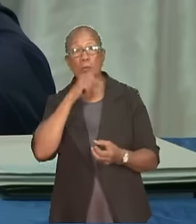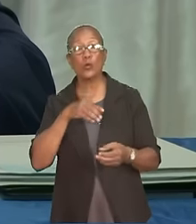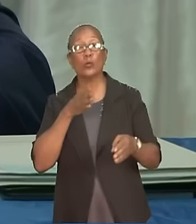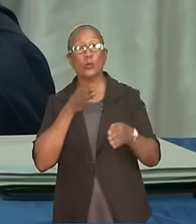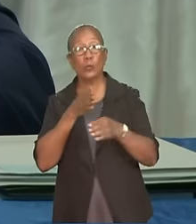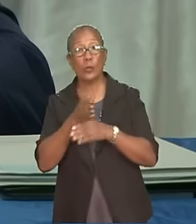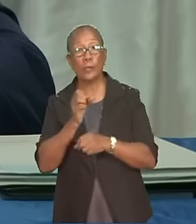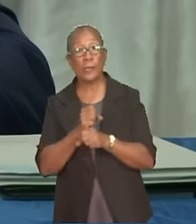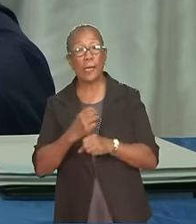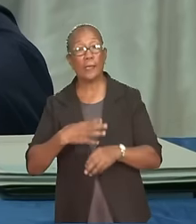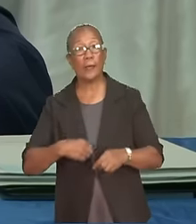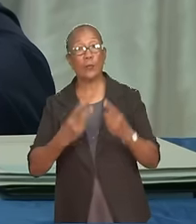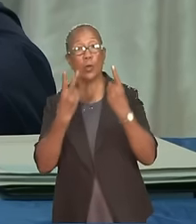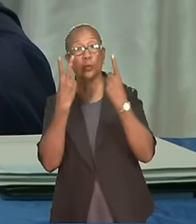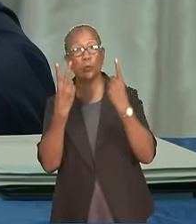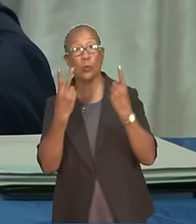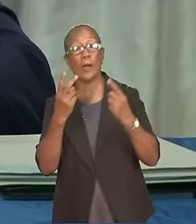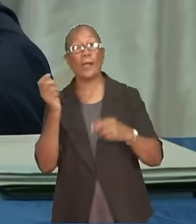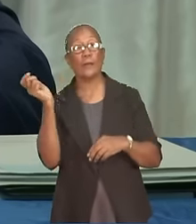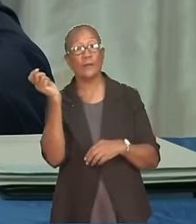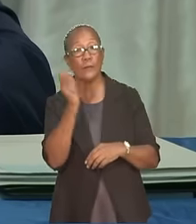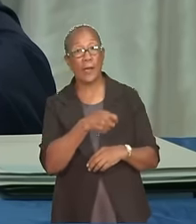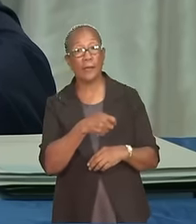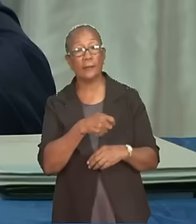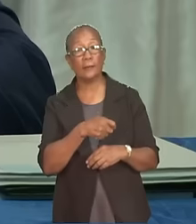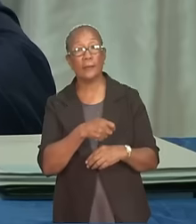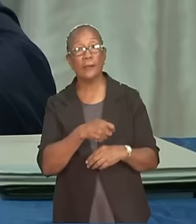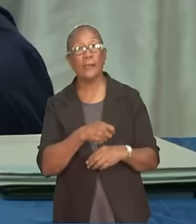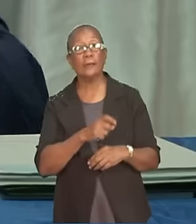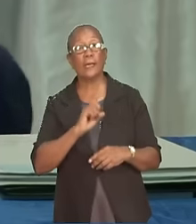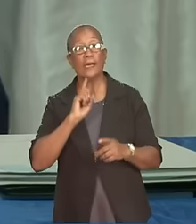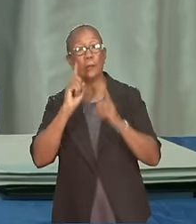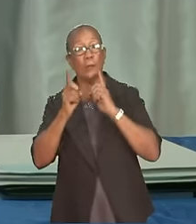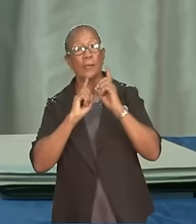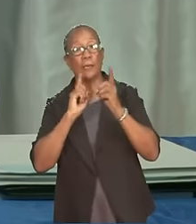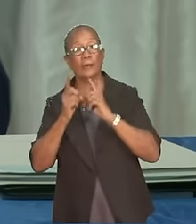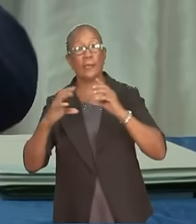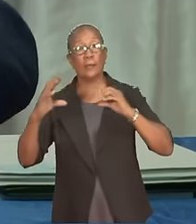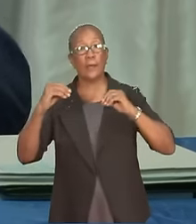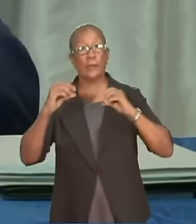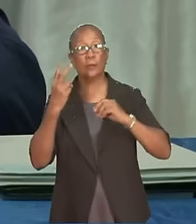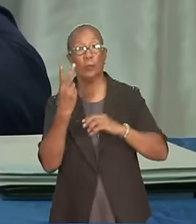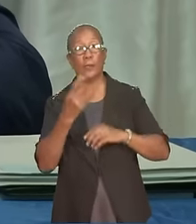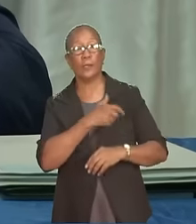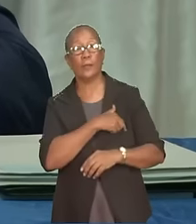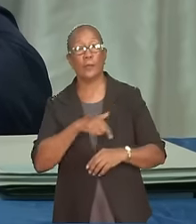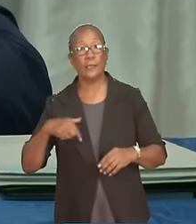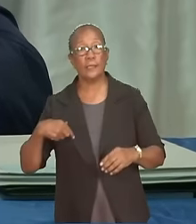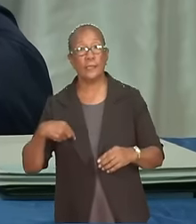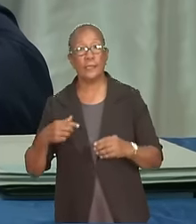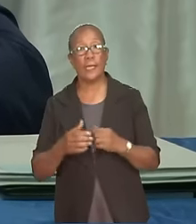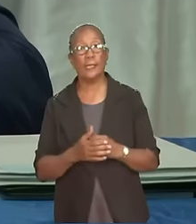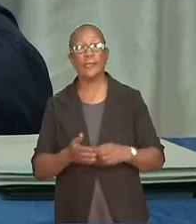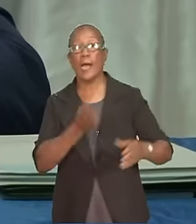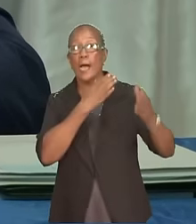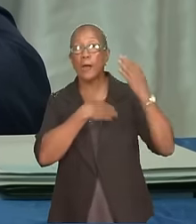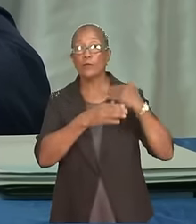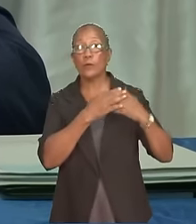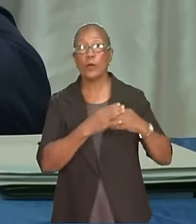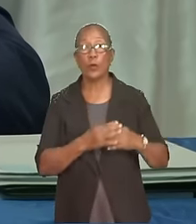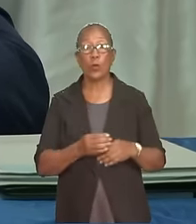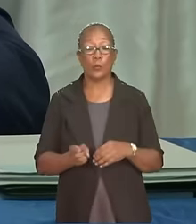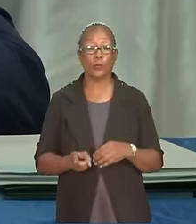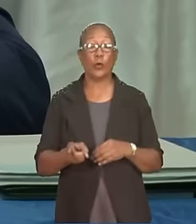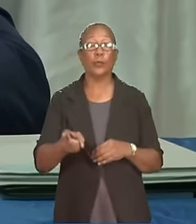nog 12 maanden. Daarvoor heb ik al een bilateraal gesprek gehad met de vicepresident afgelopen